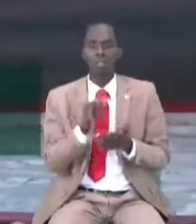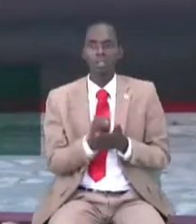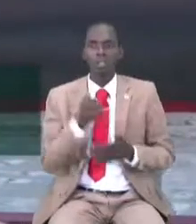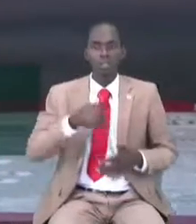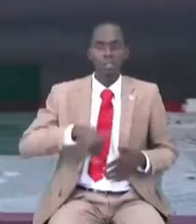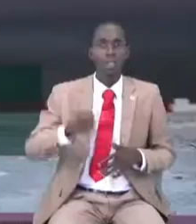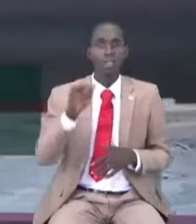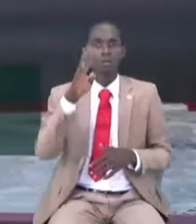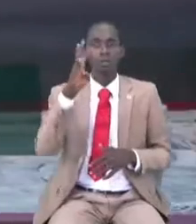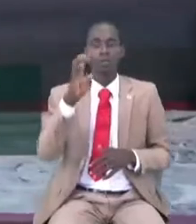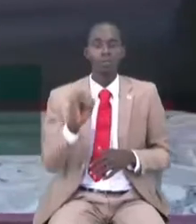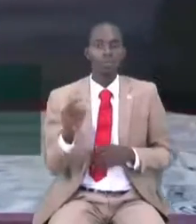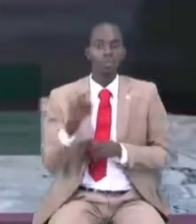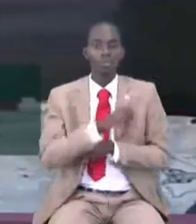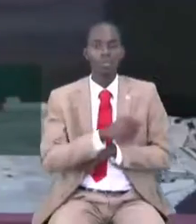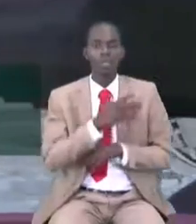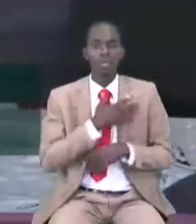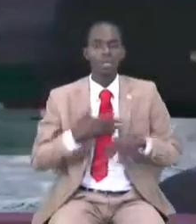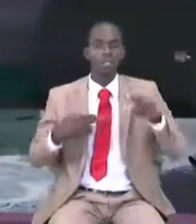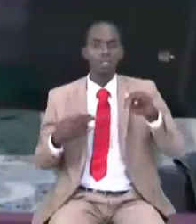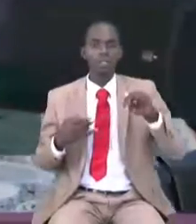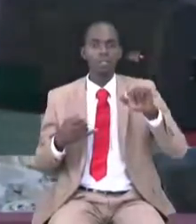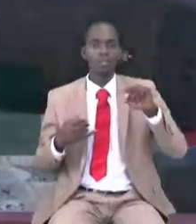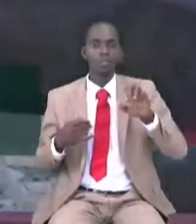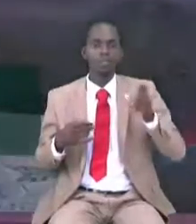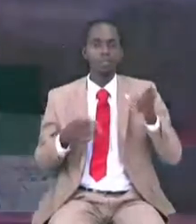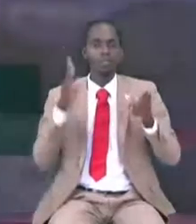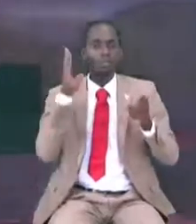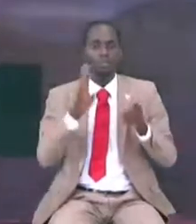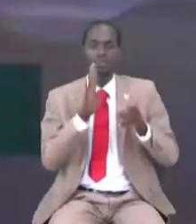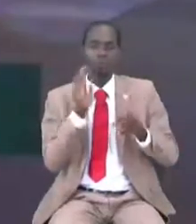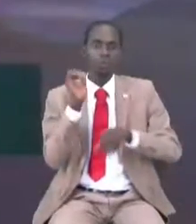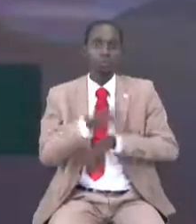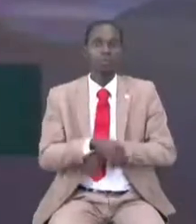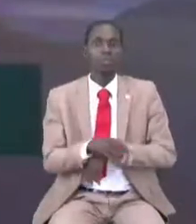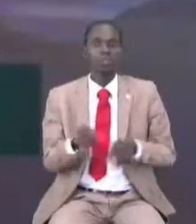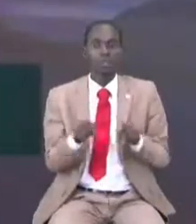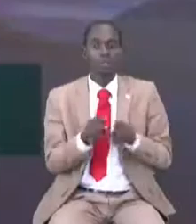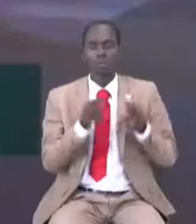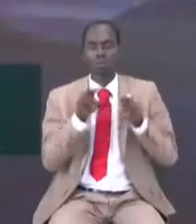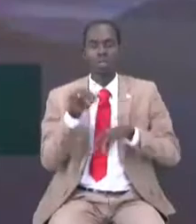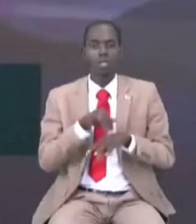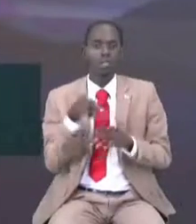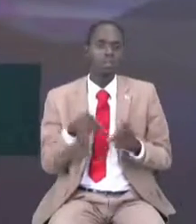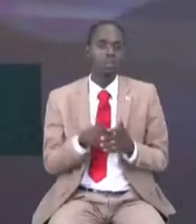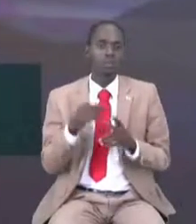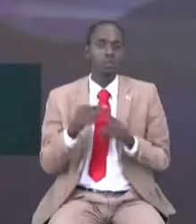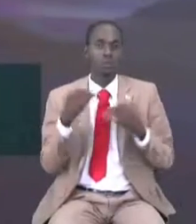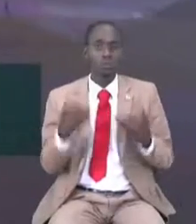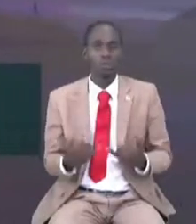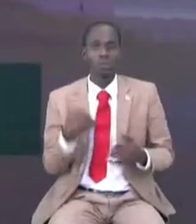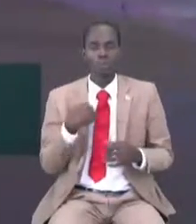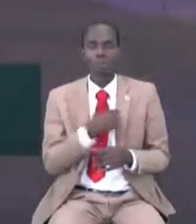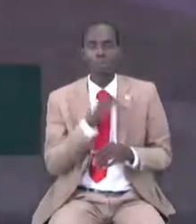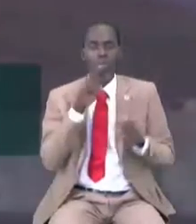Comme nous voyons ce passage maintenant, nous allons voir le message. Le même message pour le